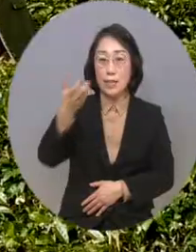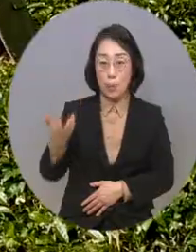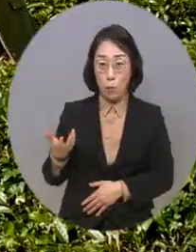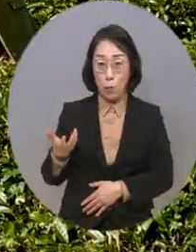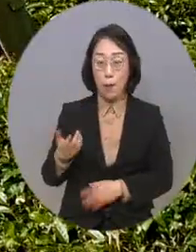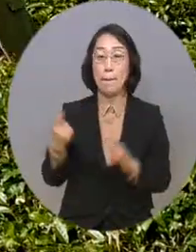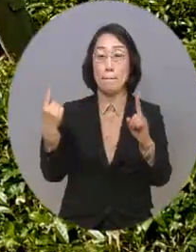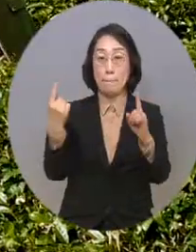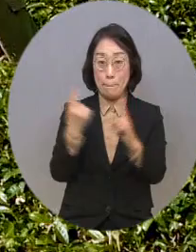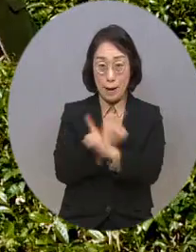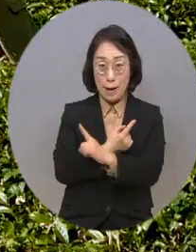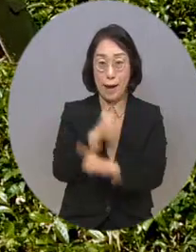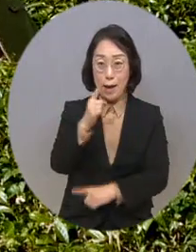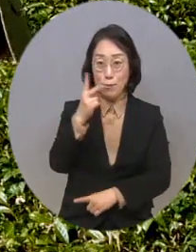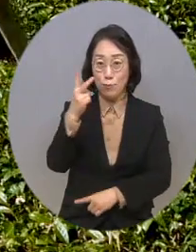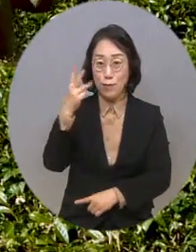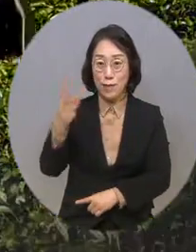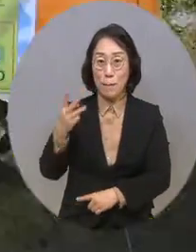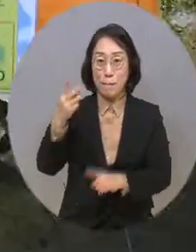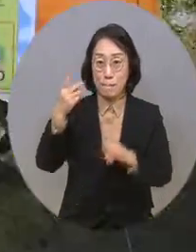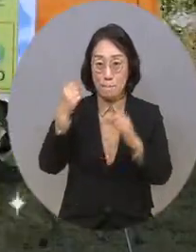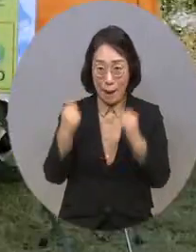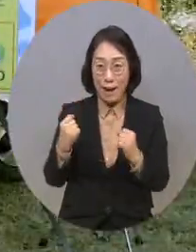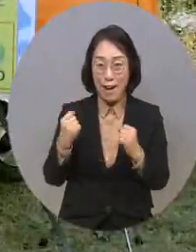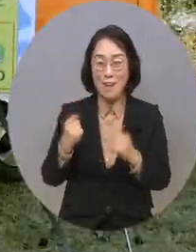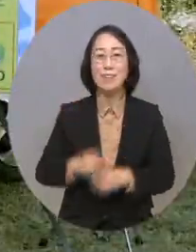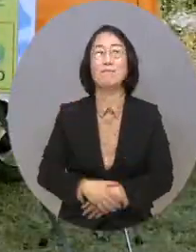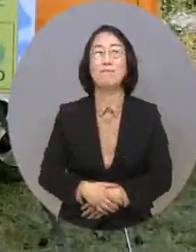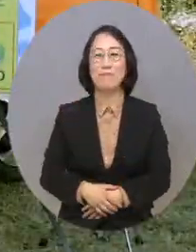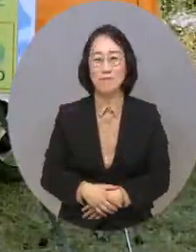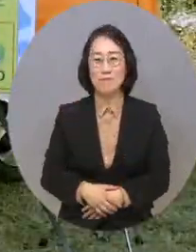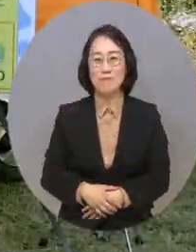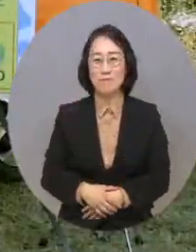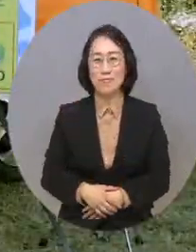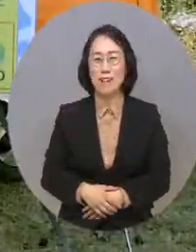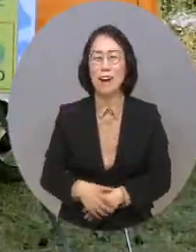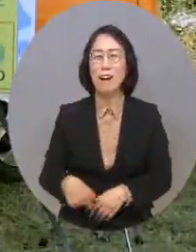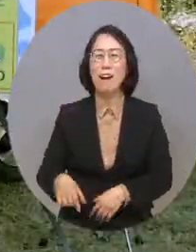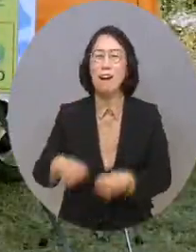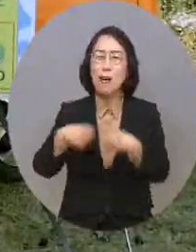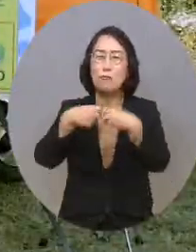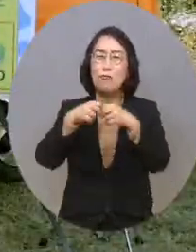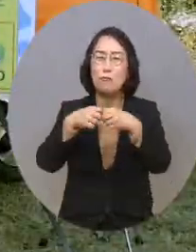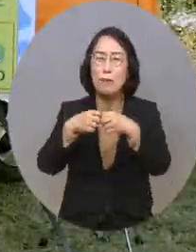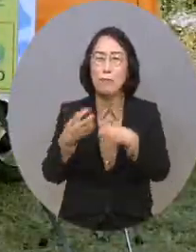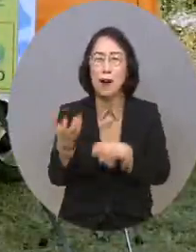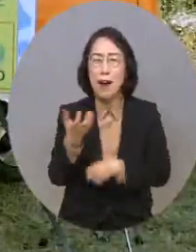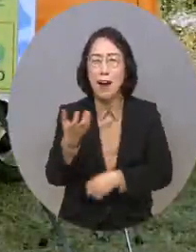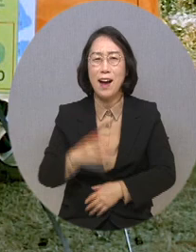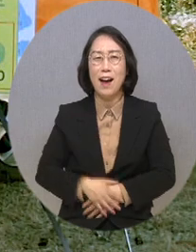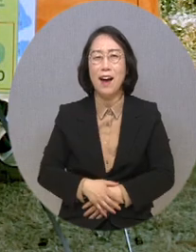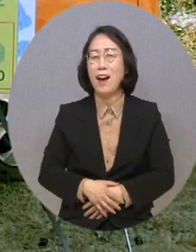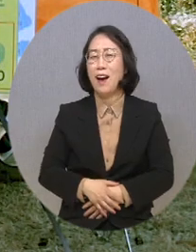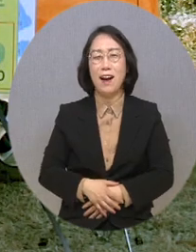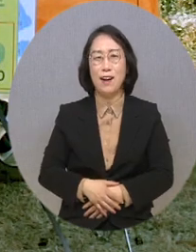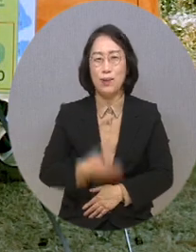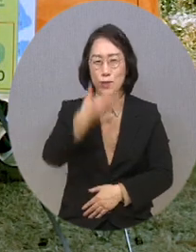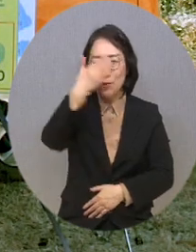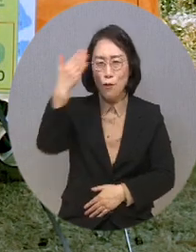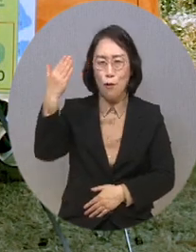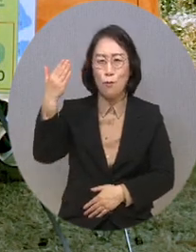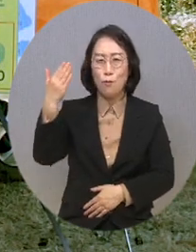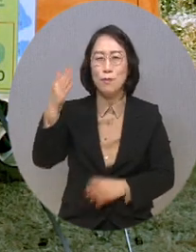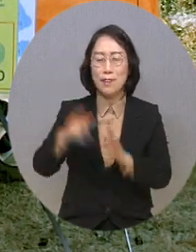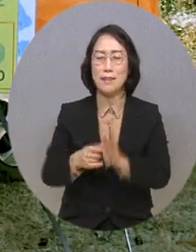옮기도록 하겠습니다. 하나, 둘, 셋. 아이고야. 아우, 관절이야. 아우, 야, 이게 젊어서 뛰어야지.